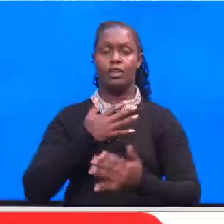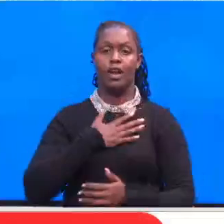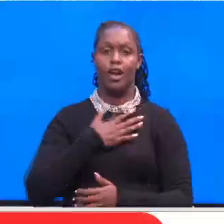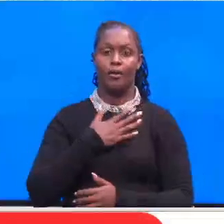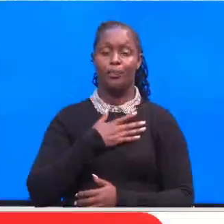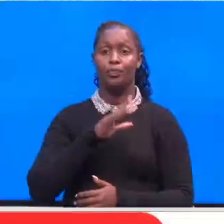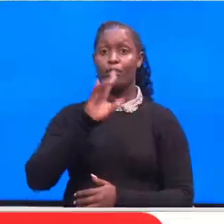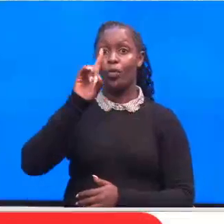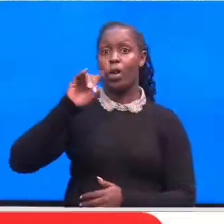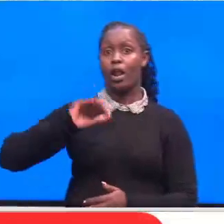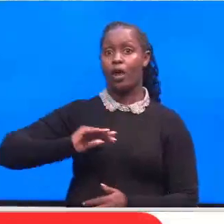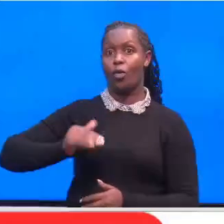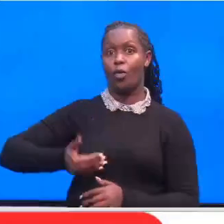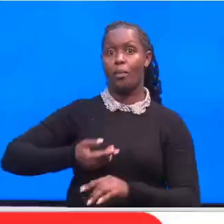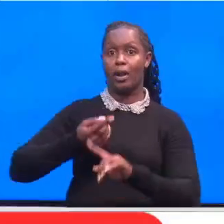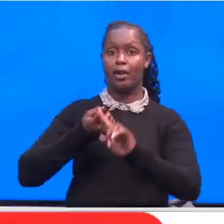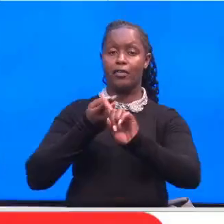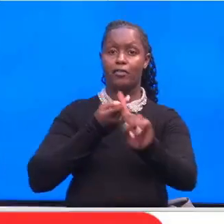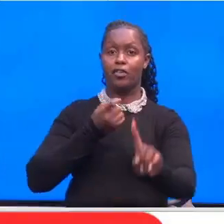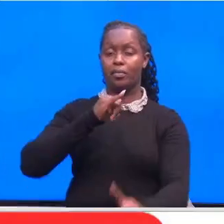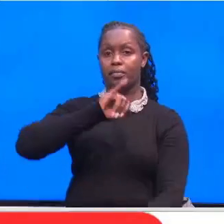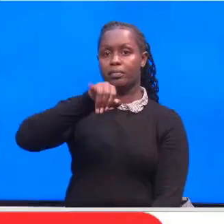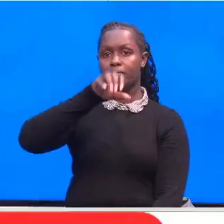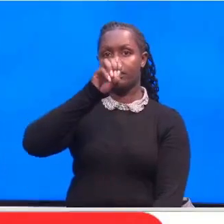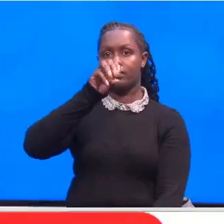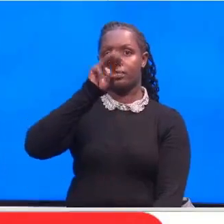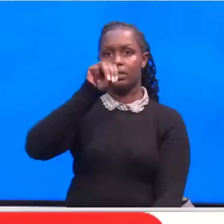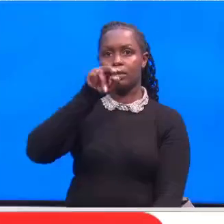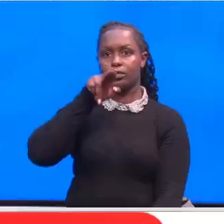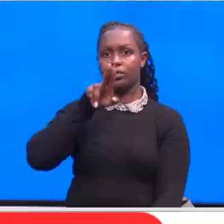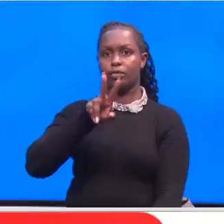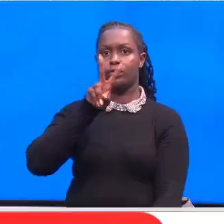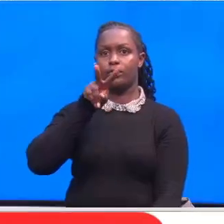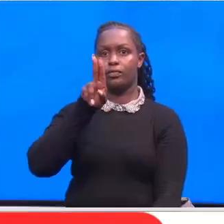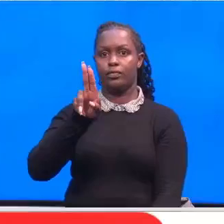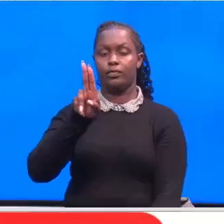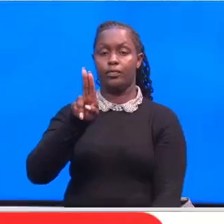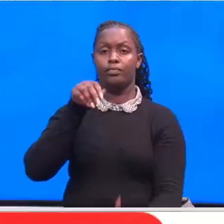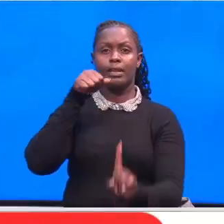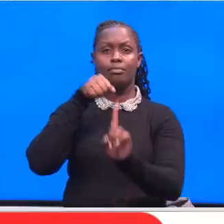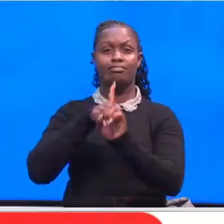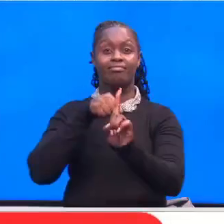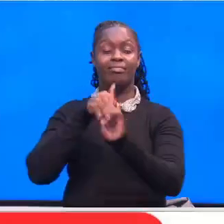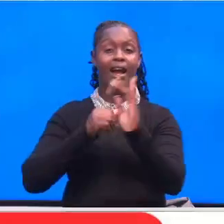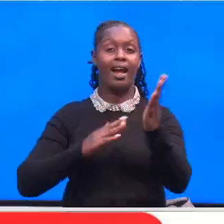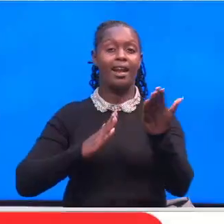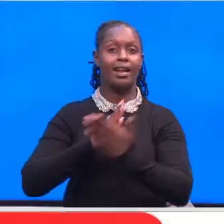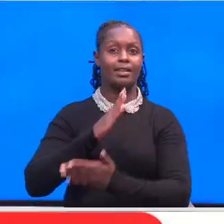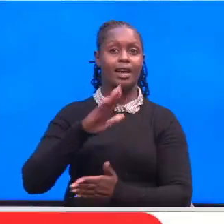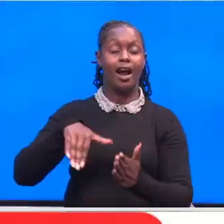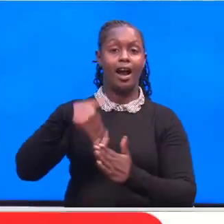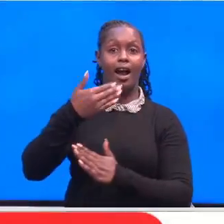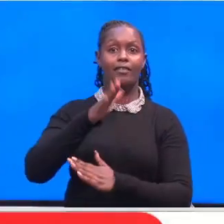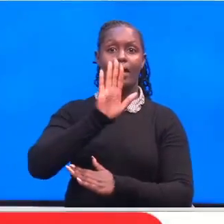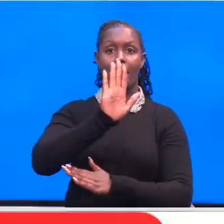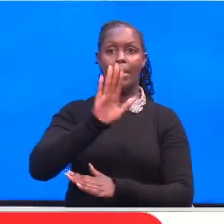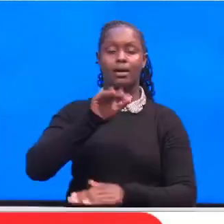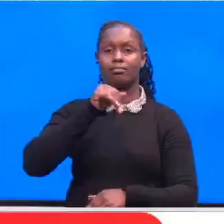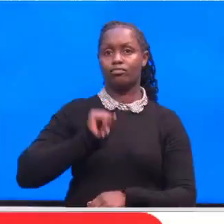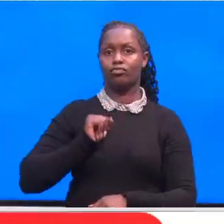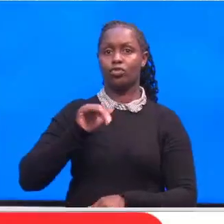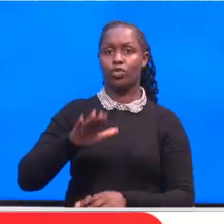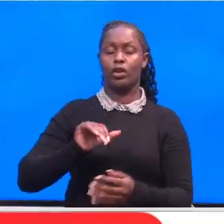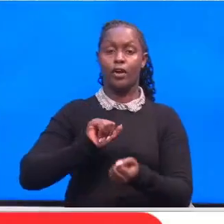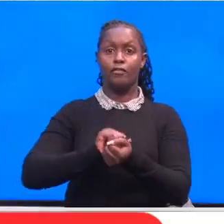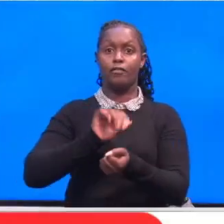Ya katika eneo la Jomvu analilia haki baada ya mwanawe mwenye umri wa miaka 14 kupatikana ameuawa kinyama